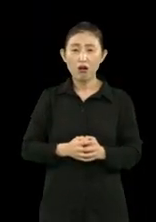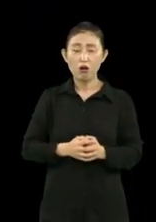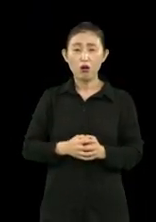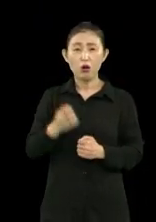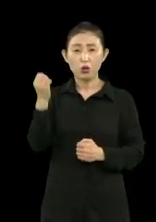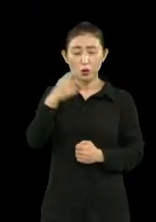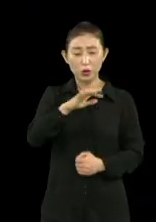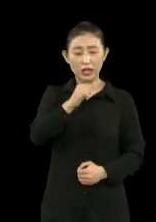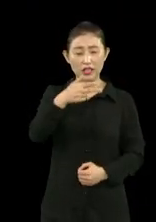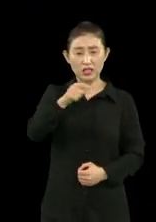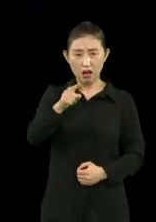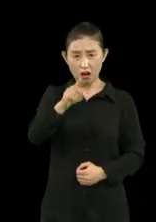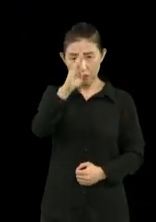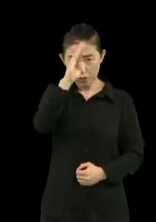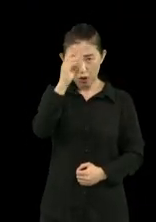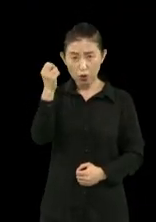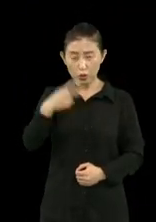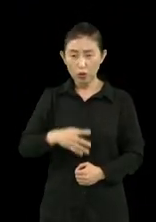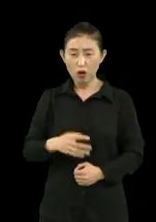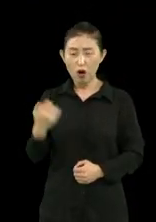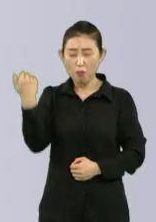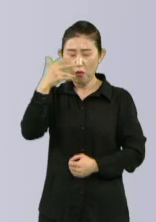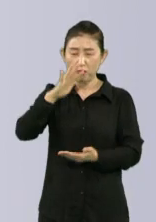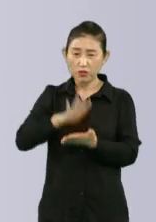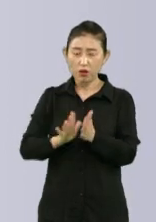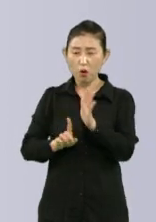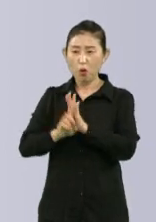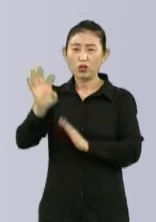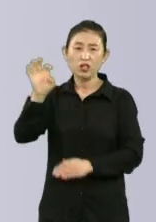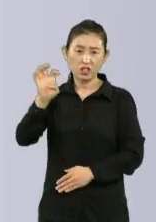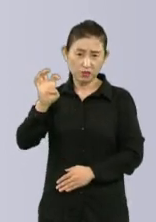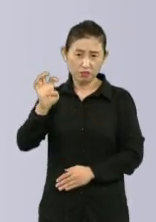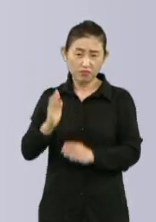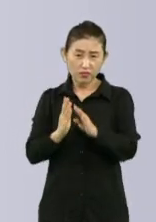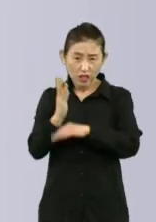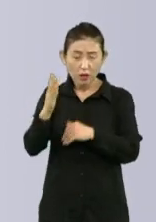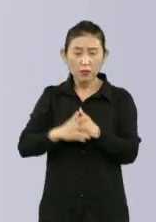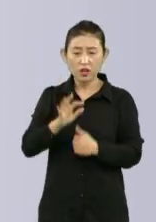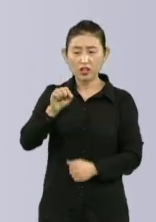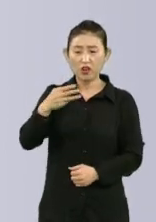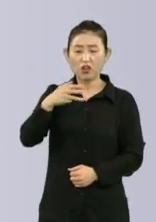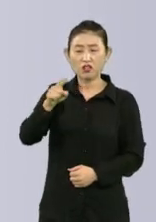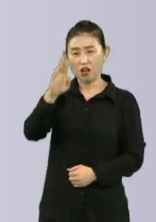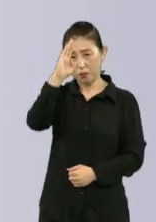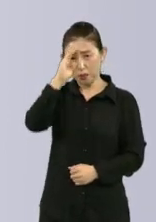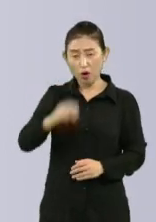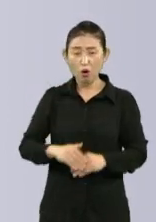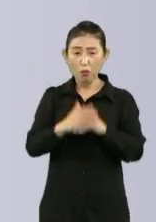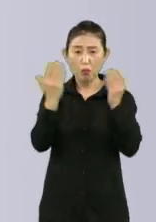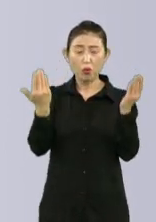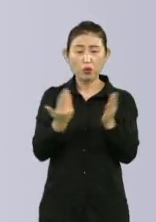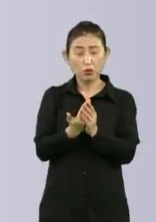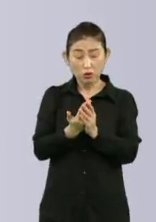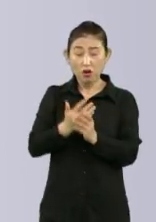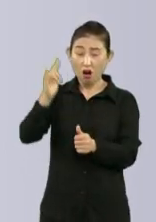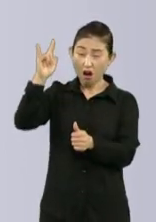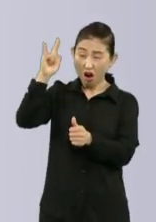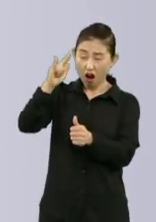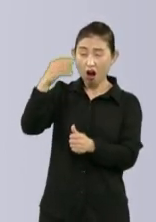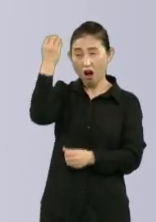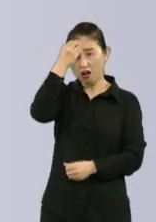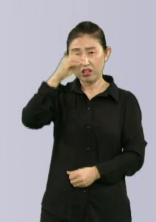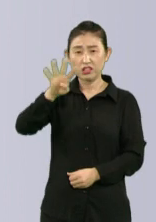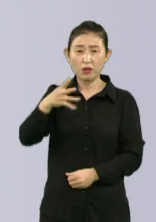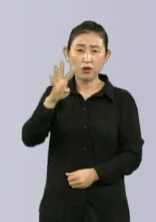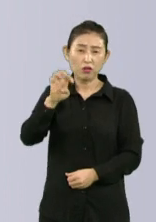40도 이상 올라가는 열사병이 대표적입니다. 올해 발생한 온열질환자는 모두 436명으로 이